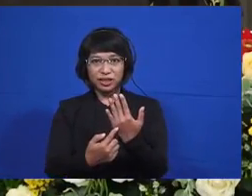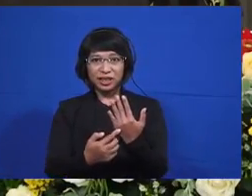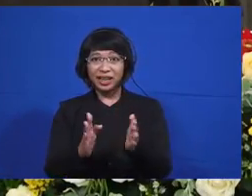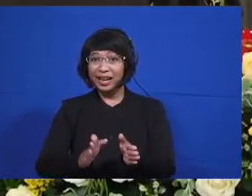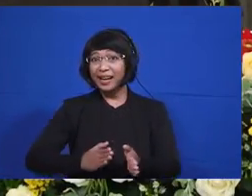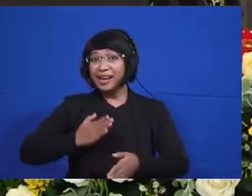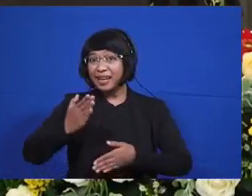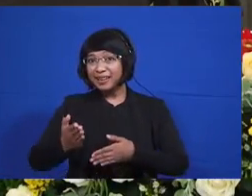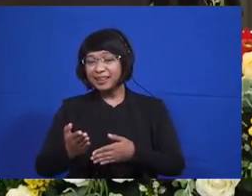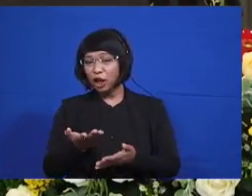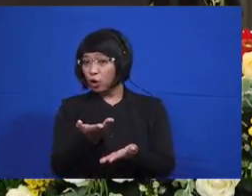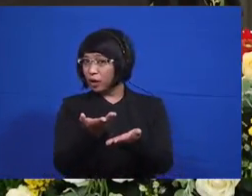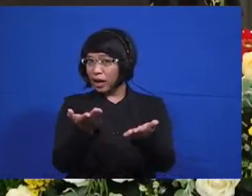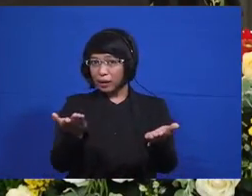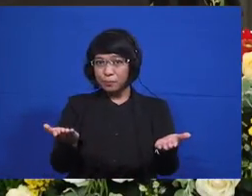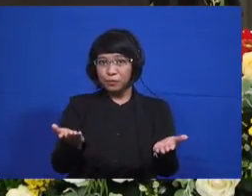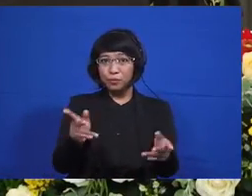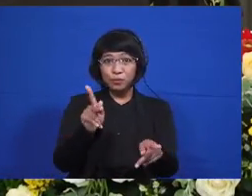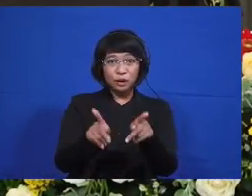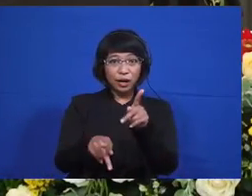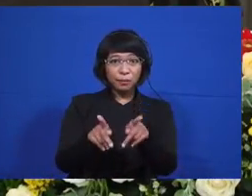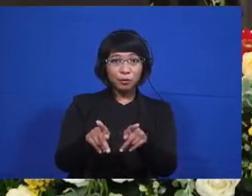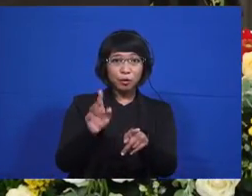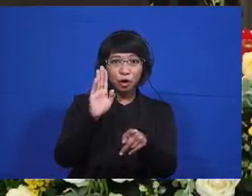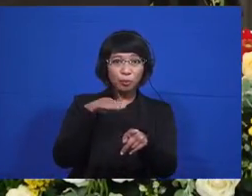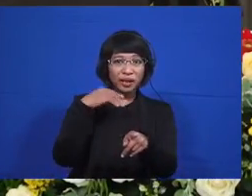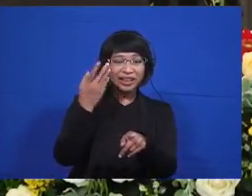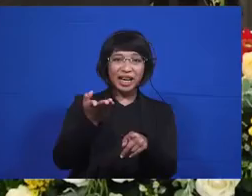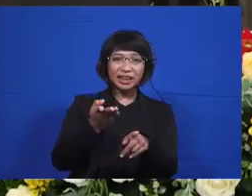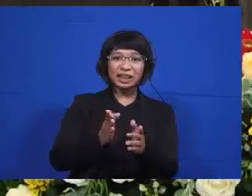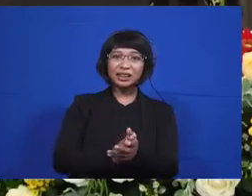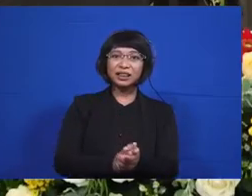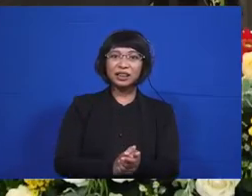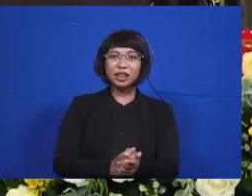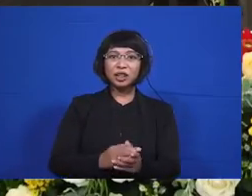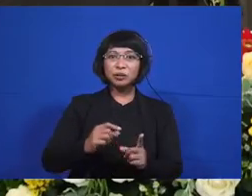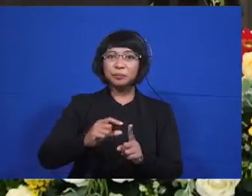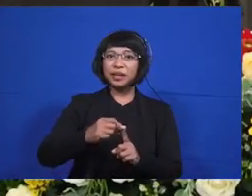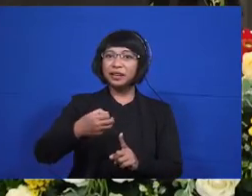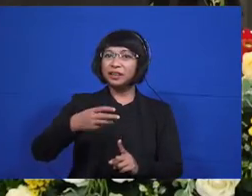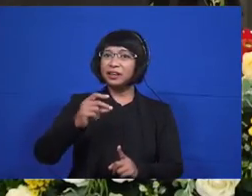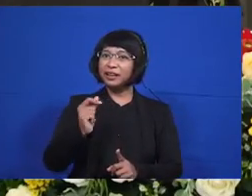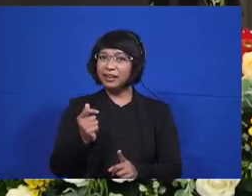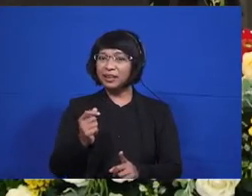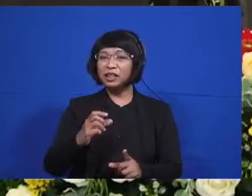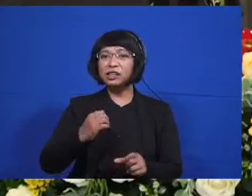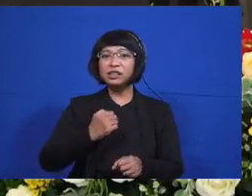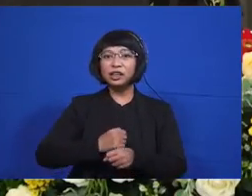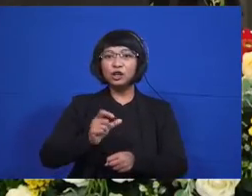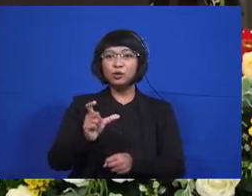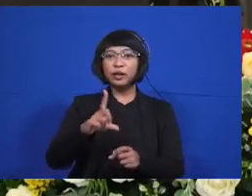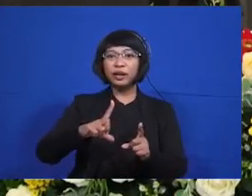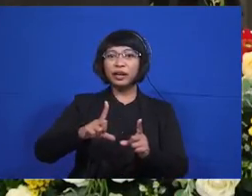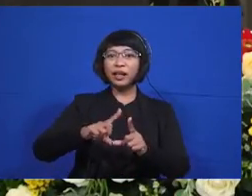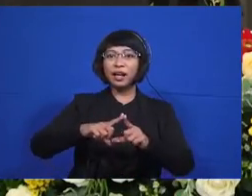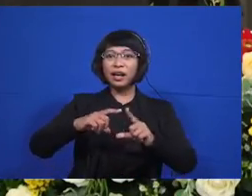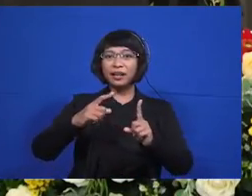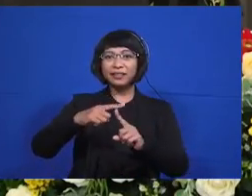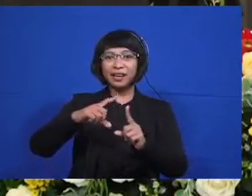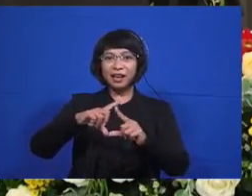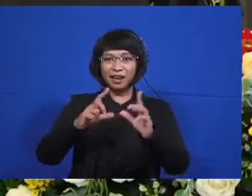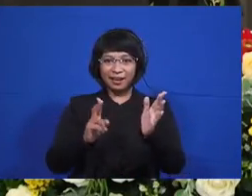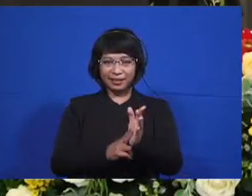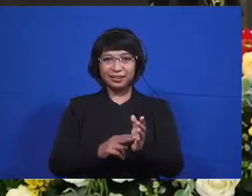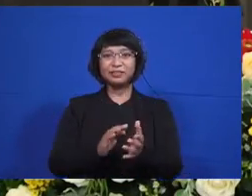yang menjadi pemikiran mereka, pergulatan mereka, lihatlah buku kenangan itu. Dan halaman-halaman selanjutnya menceritakan